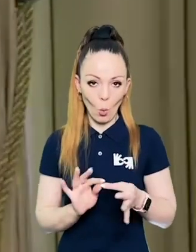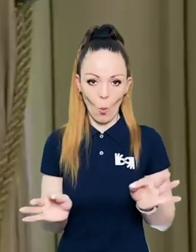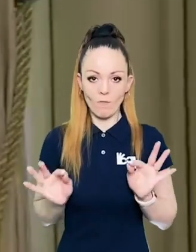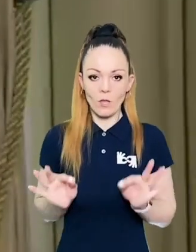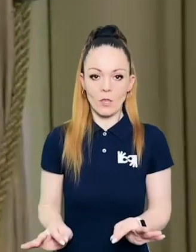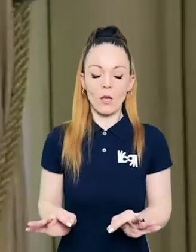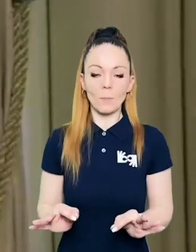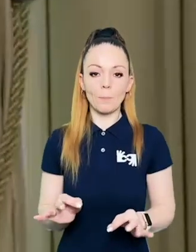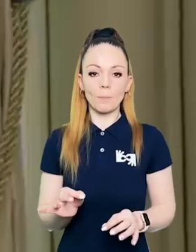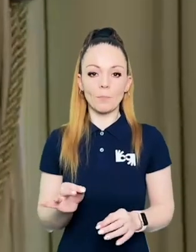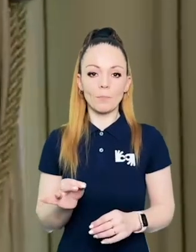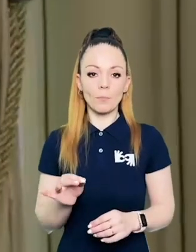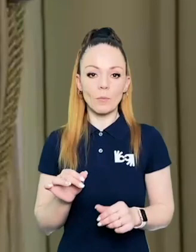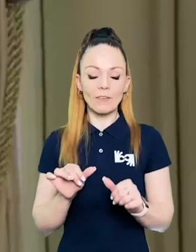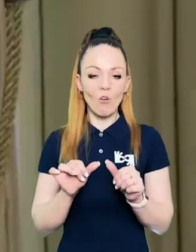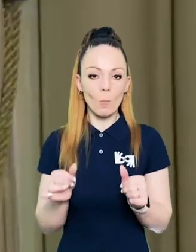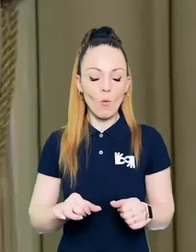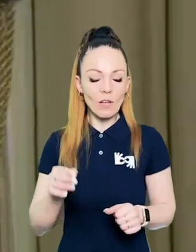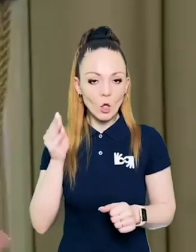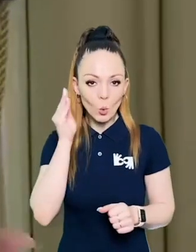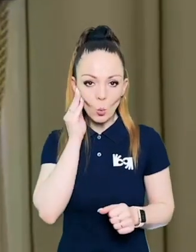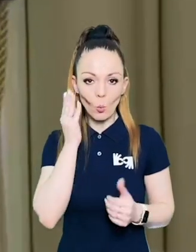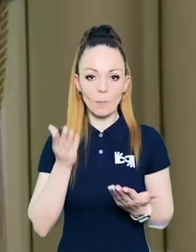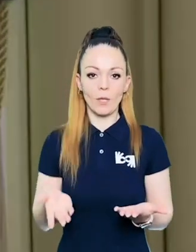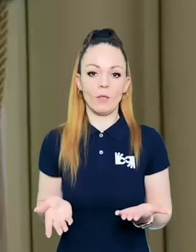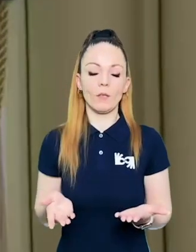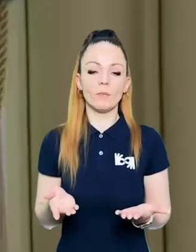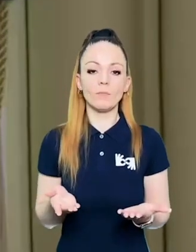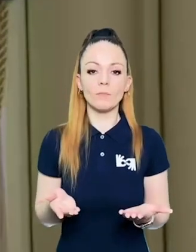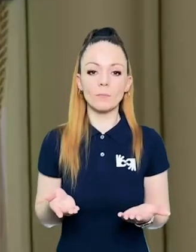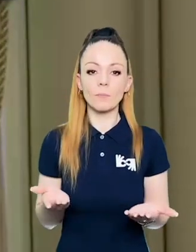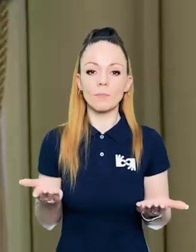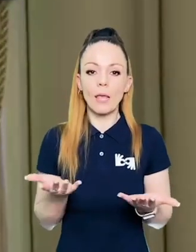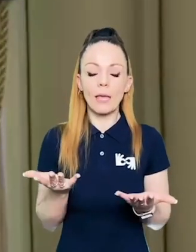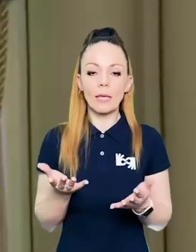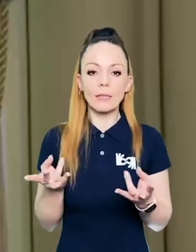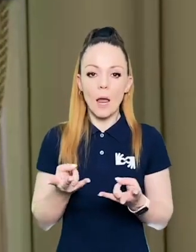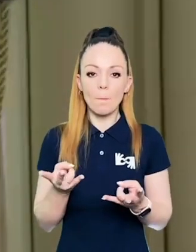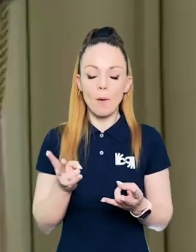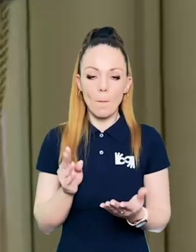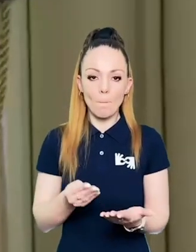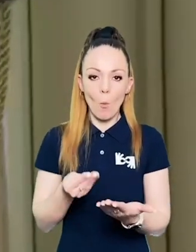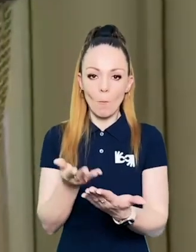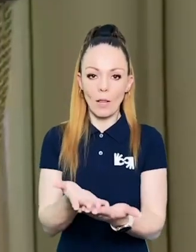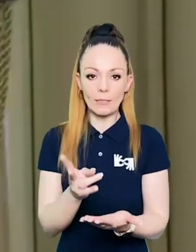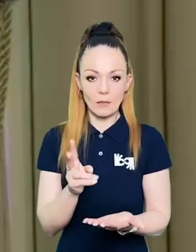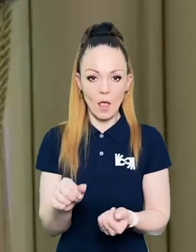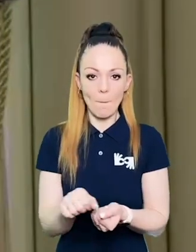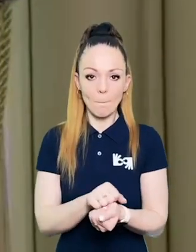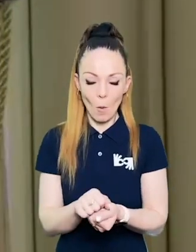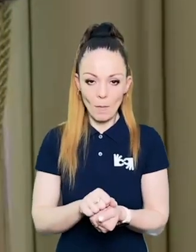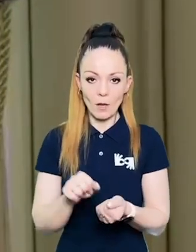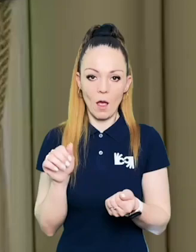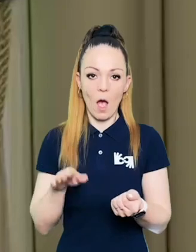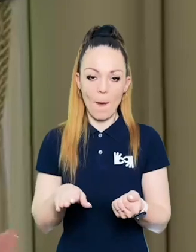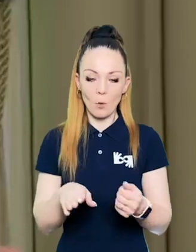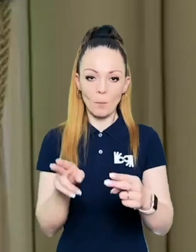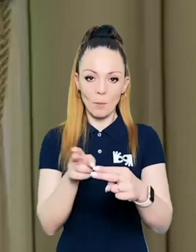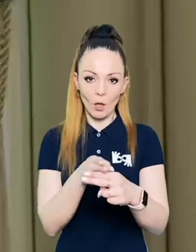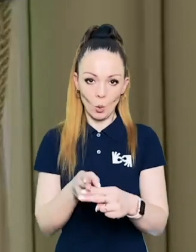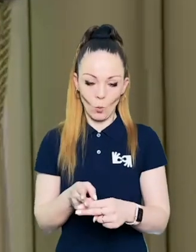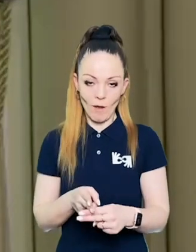досить сформульовано, там сформовані думки, які тільки треба покласти на папер, а потім